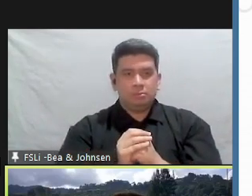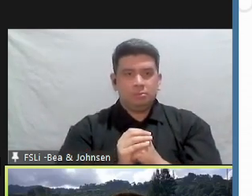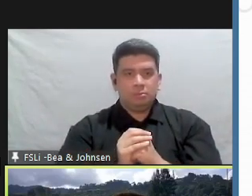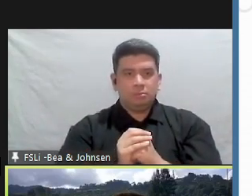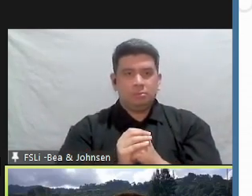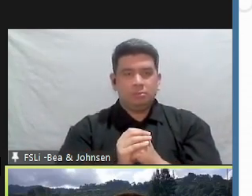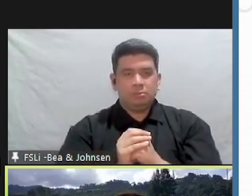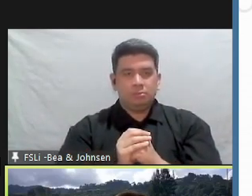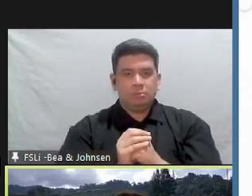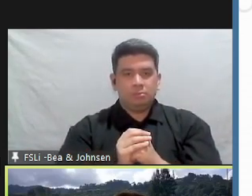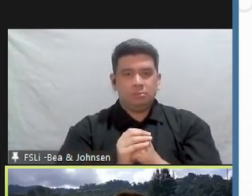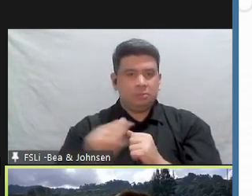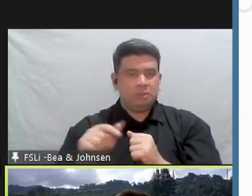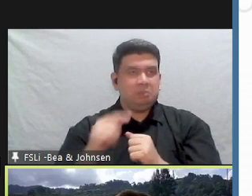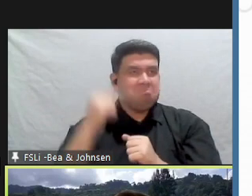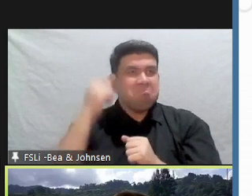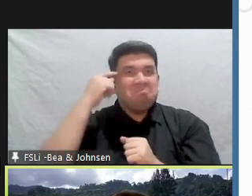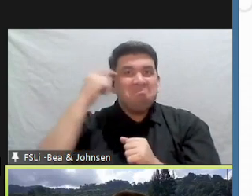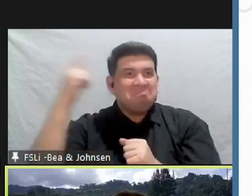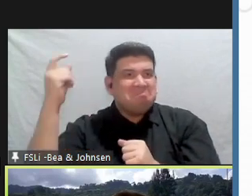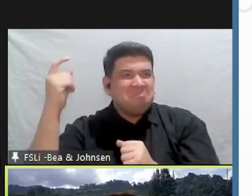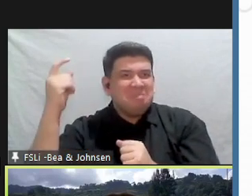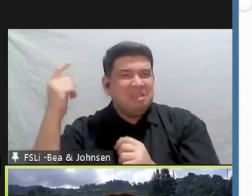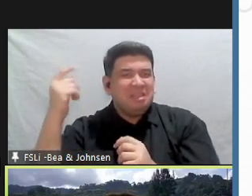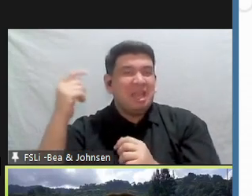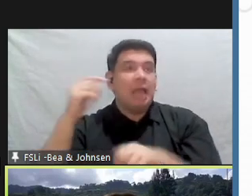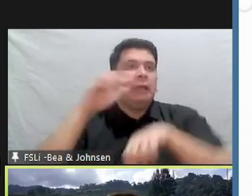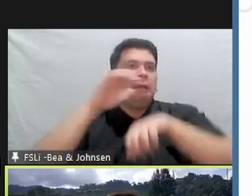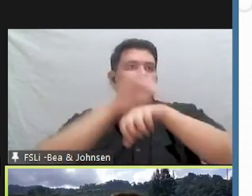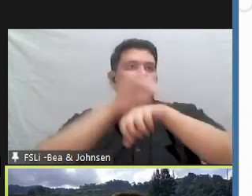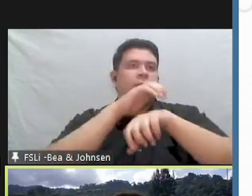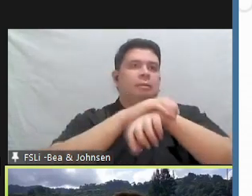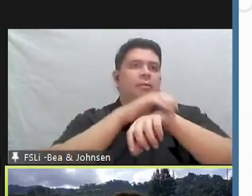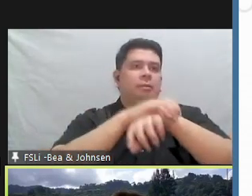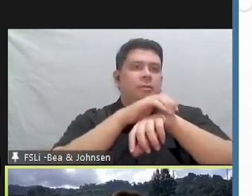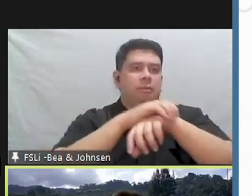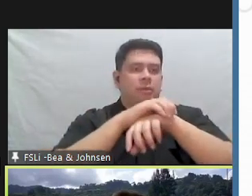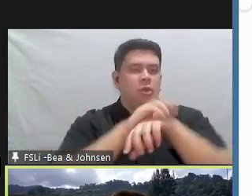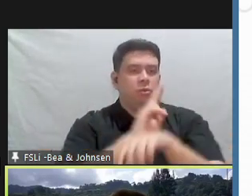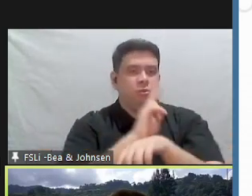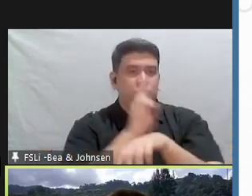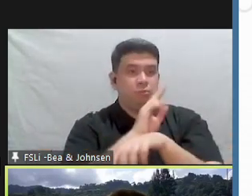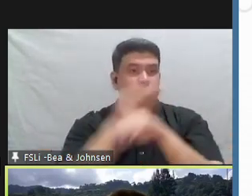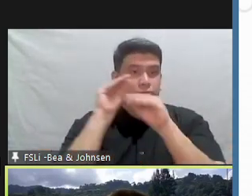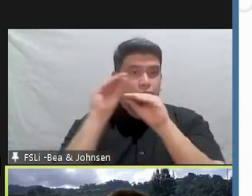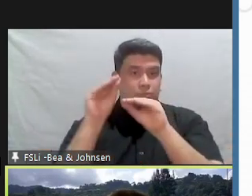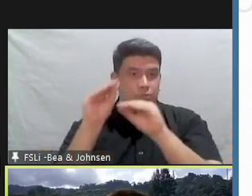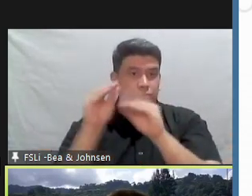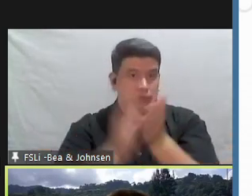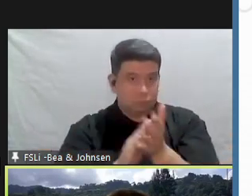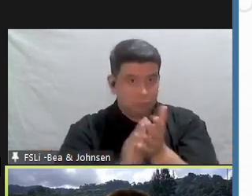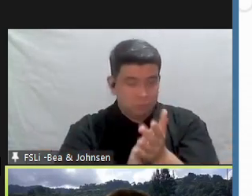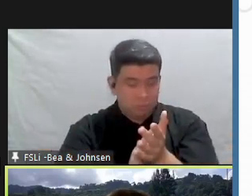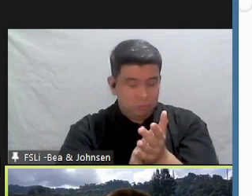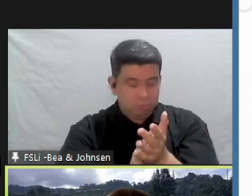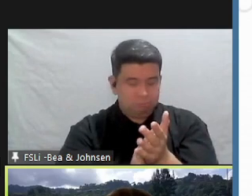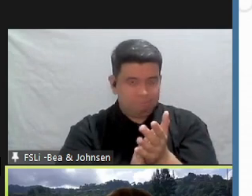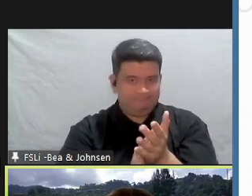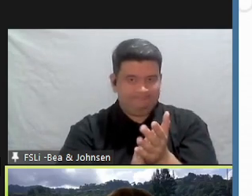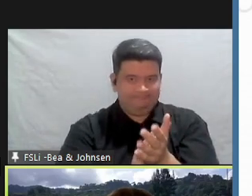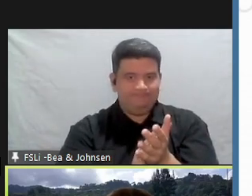ang English. And it never happened. Ano? Sa lahat ng nangyaring education survey, laging mababa ang Pilipinas.